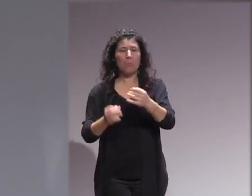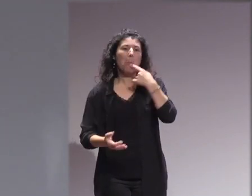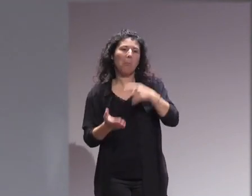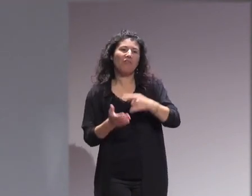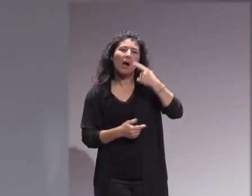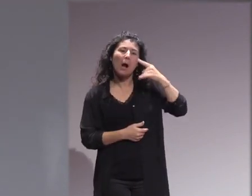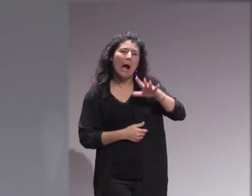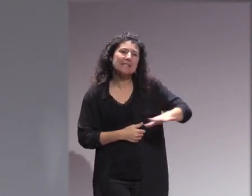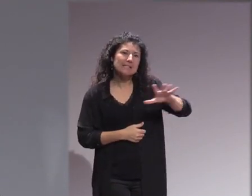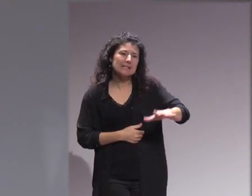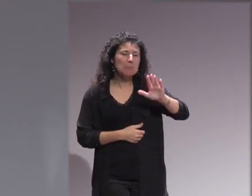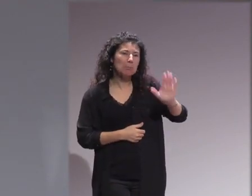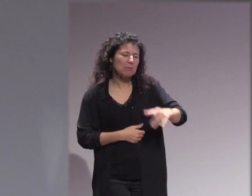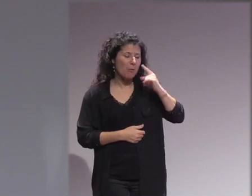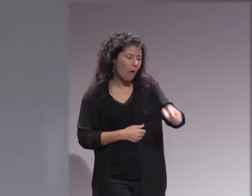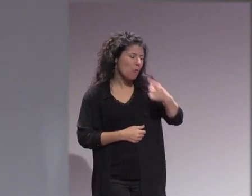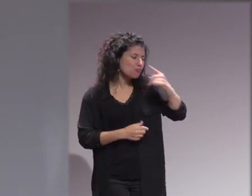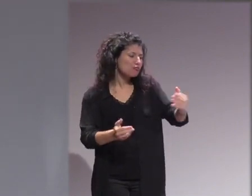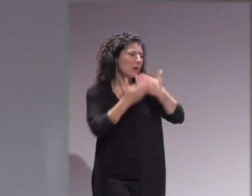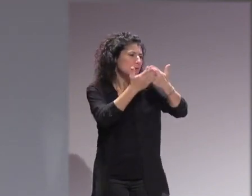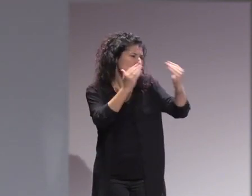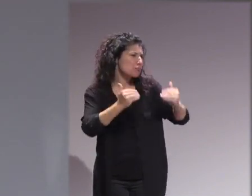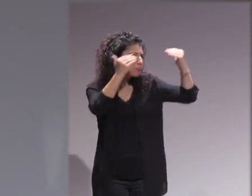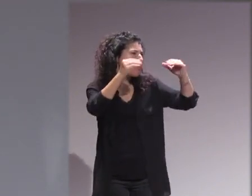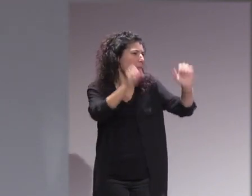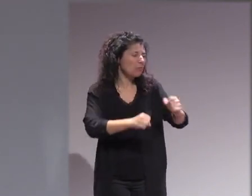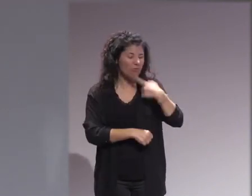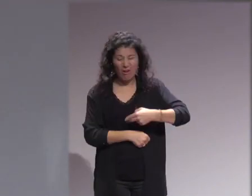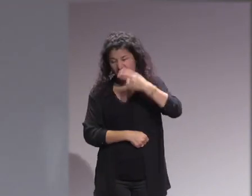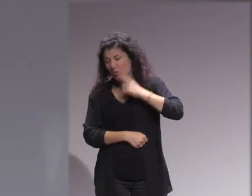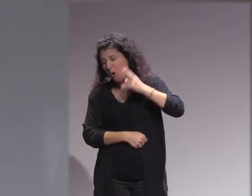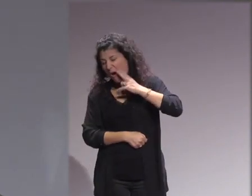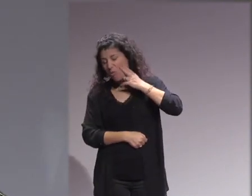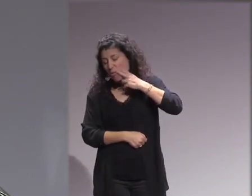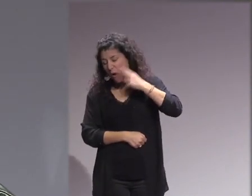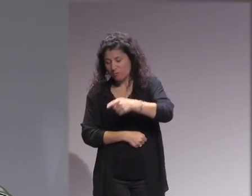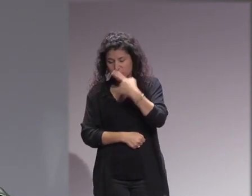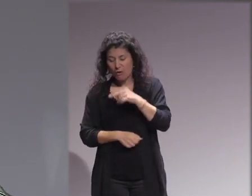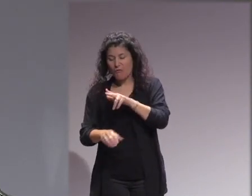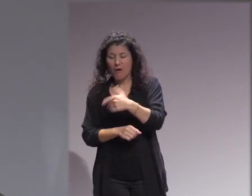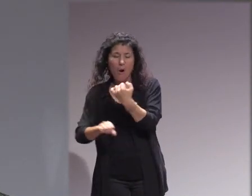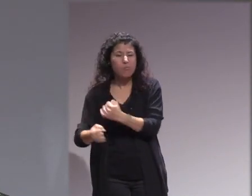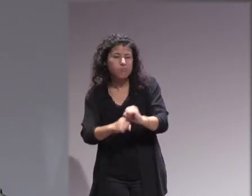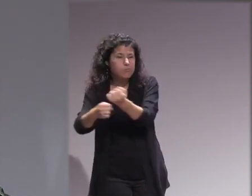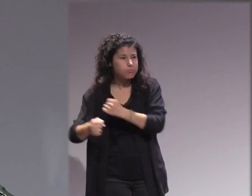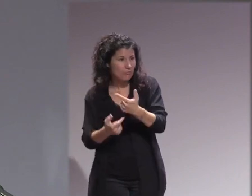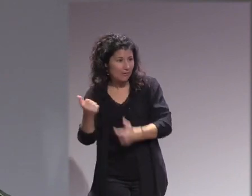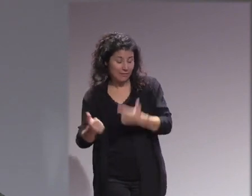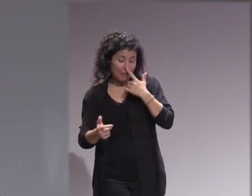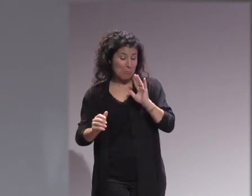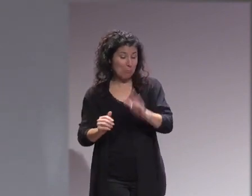qui avait des chances de réussir à l'école qu'un Noir ou un Arabe qui allait finir balayeur. Comme si, bien entendu, ça relevait de la génétique. Hein. Si vous